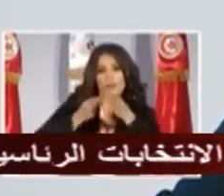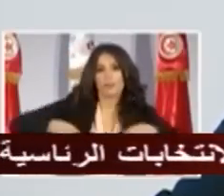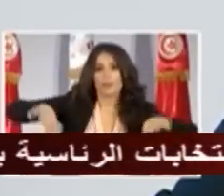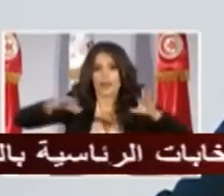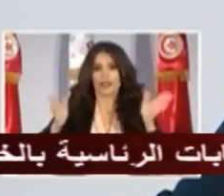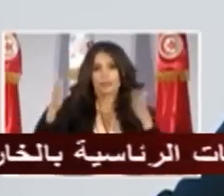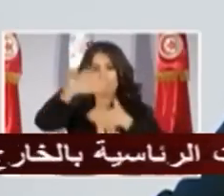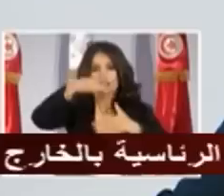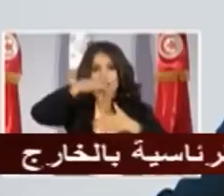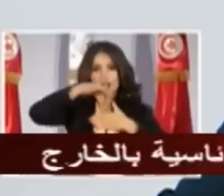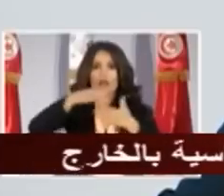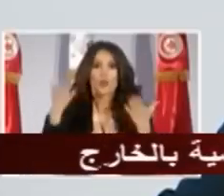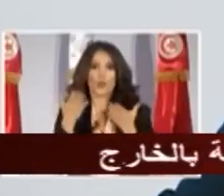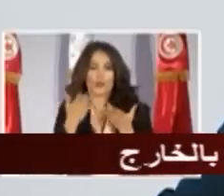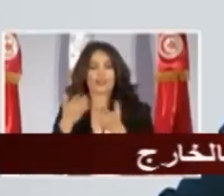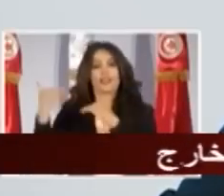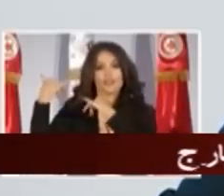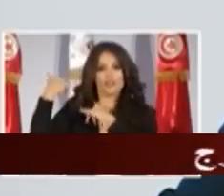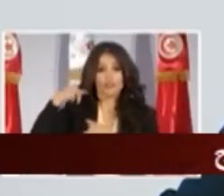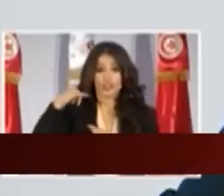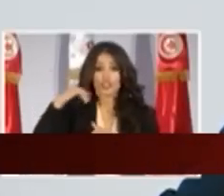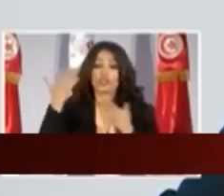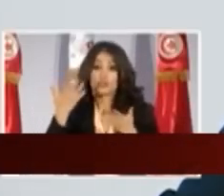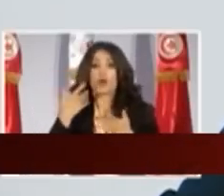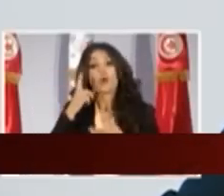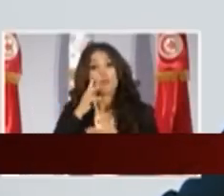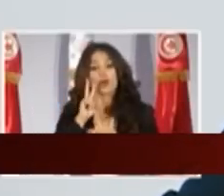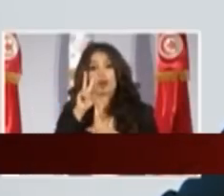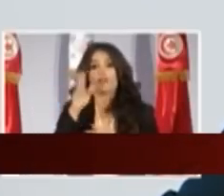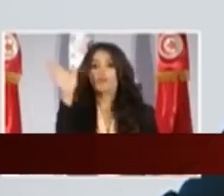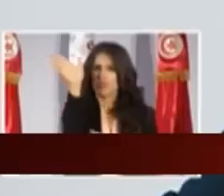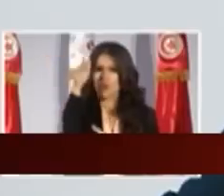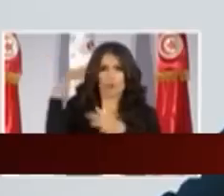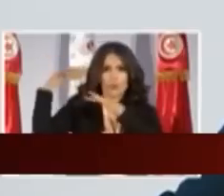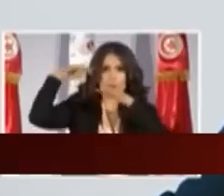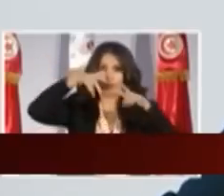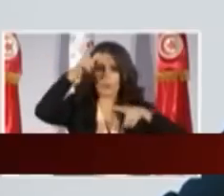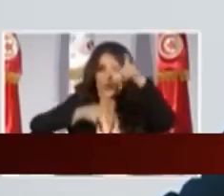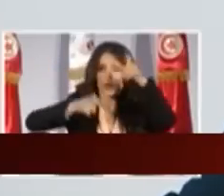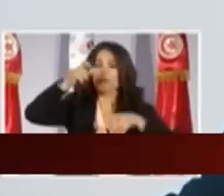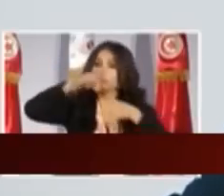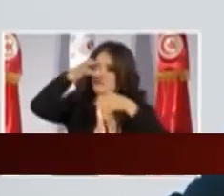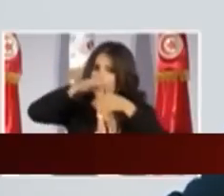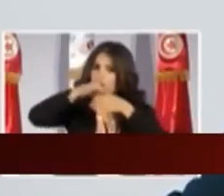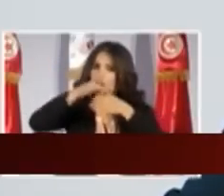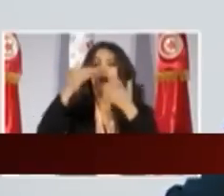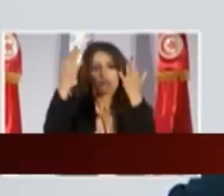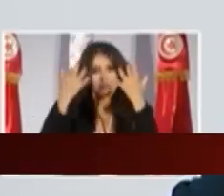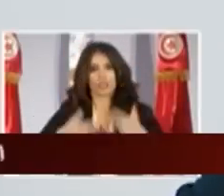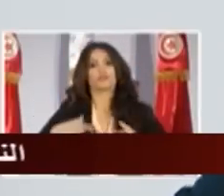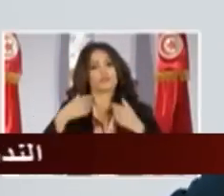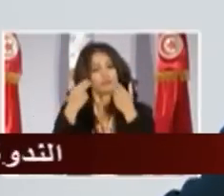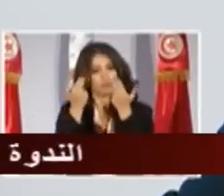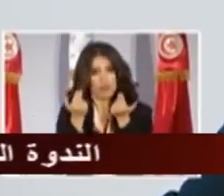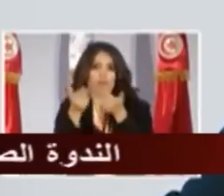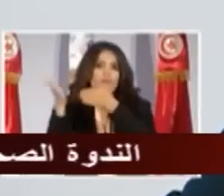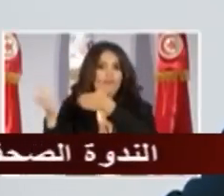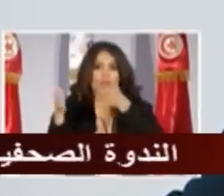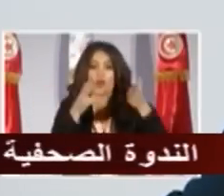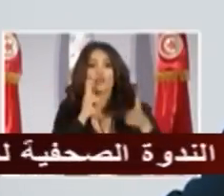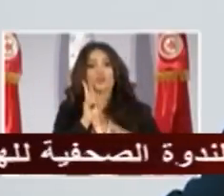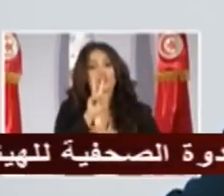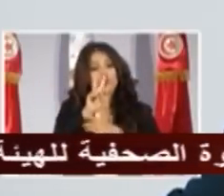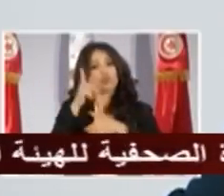لكن تجميل ا الاقبال كان في الدول العربيه اقبل محترم ولاحظنا وجود يعني